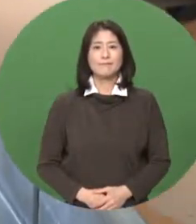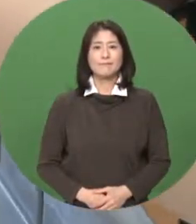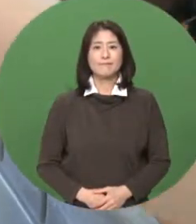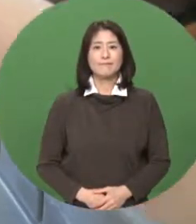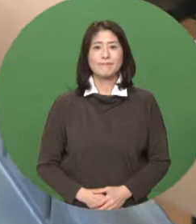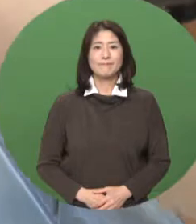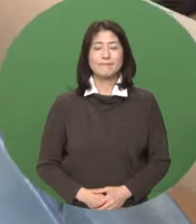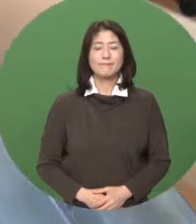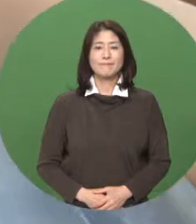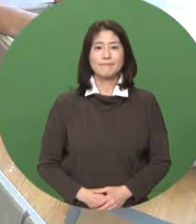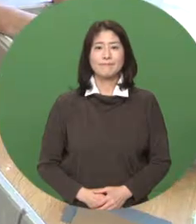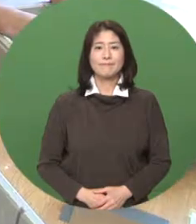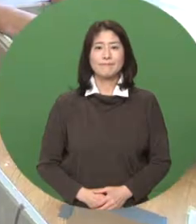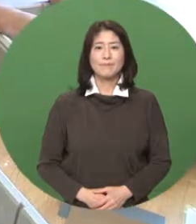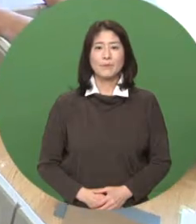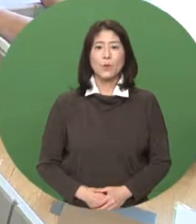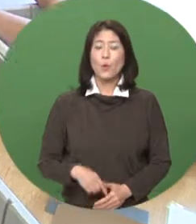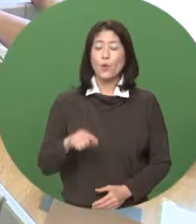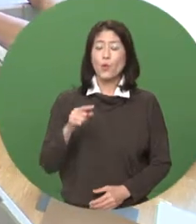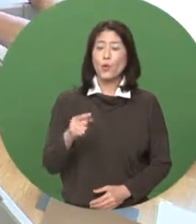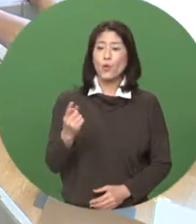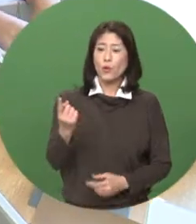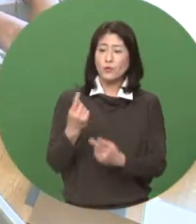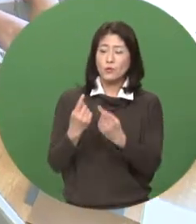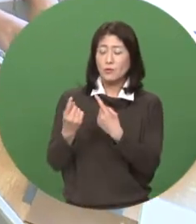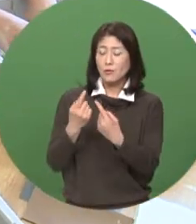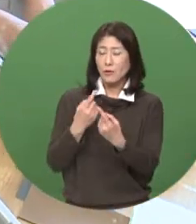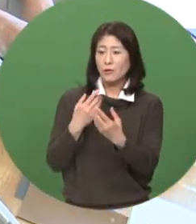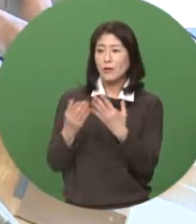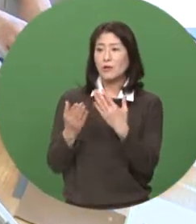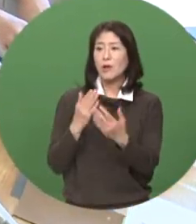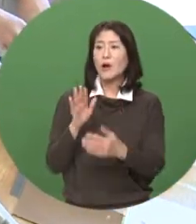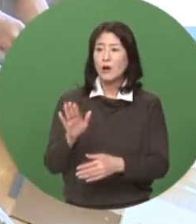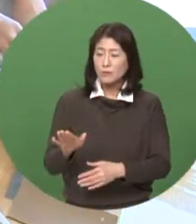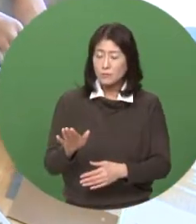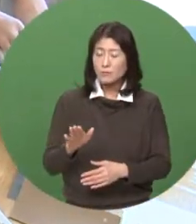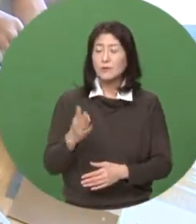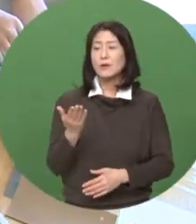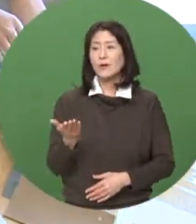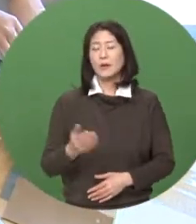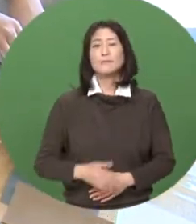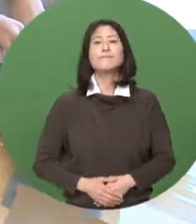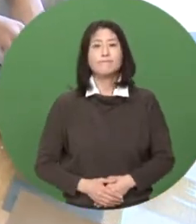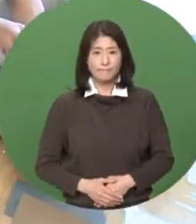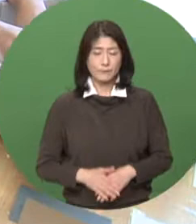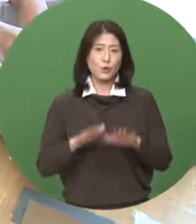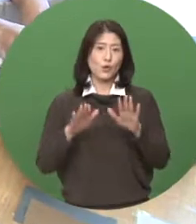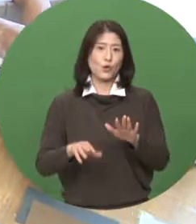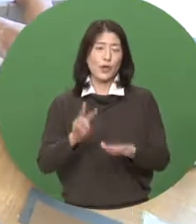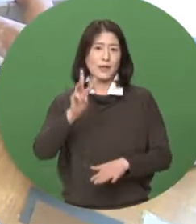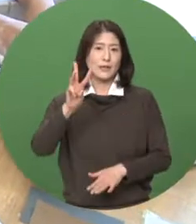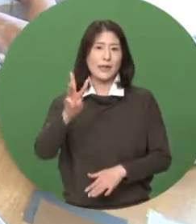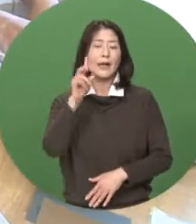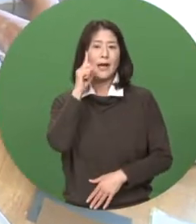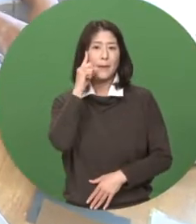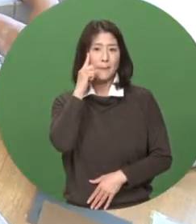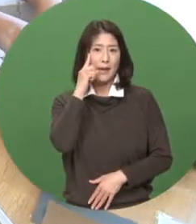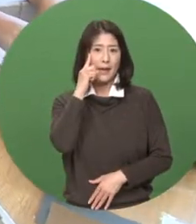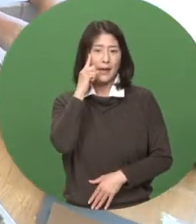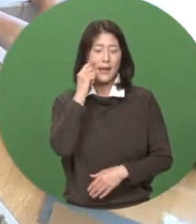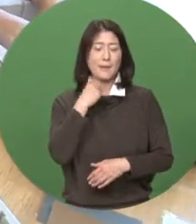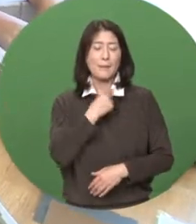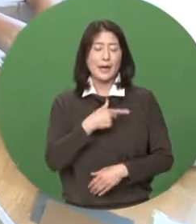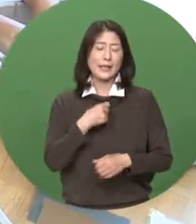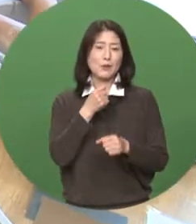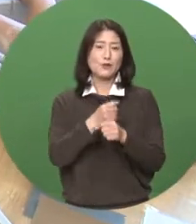今日大変。ここには来たことあった？ 今日で3回。 おう、 で、勾玉今日で2個目。 2